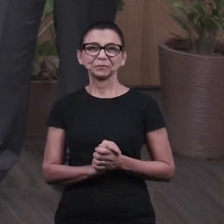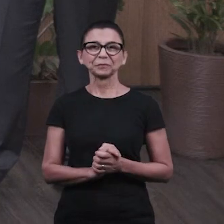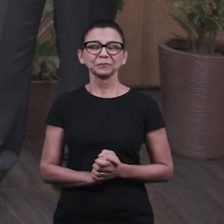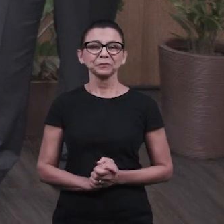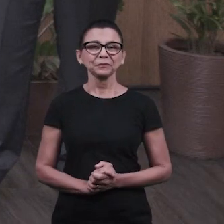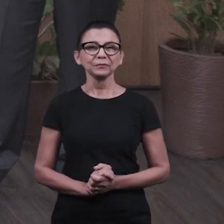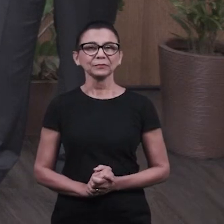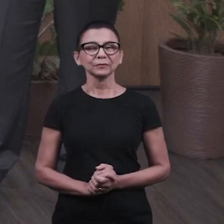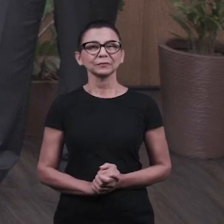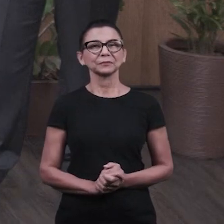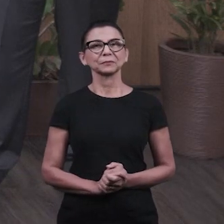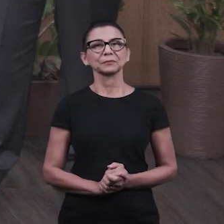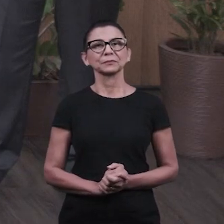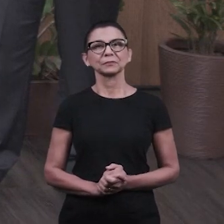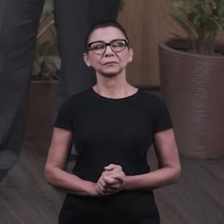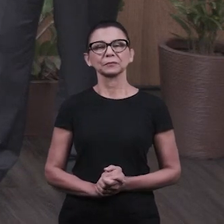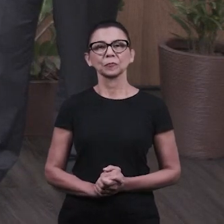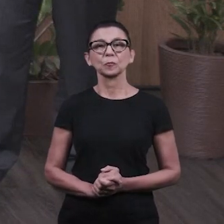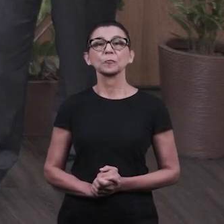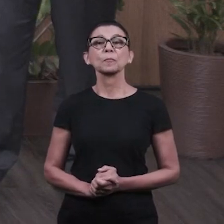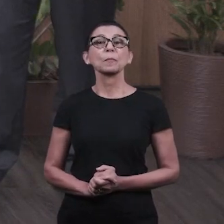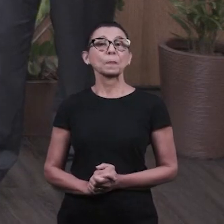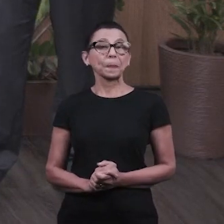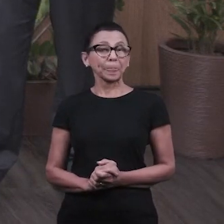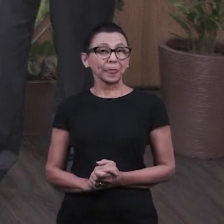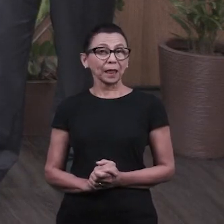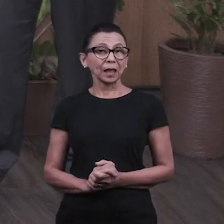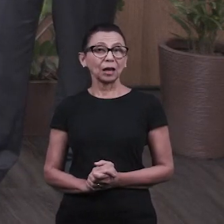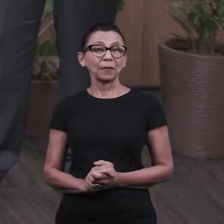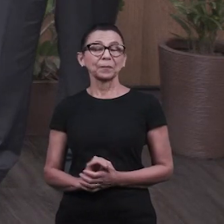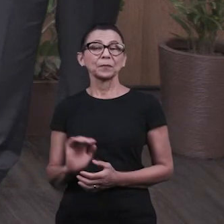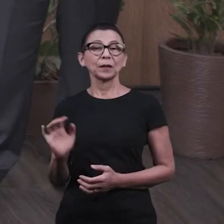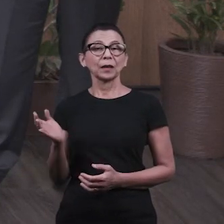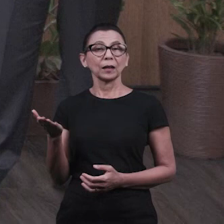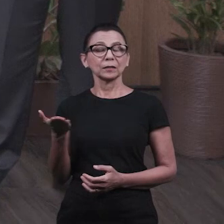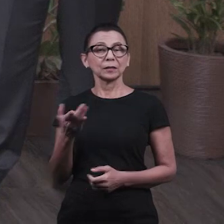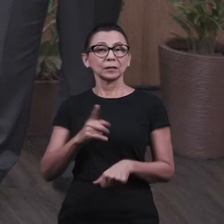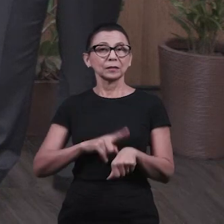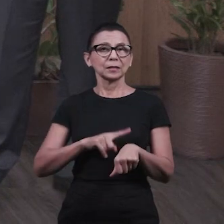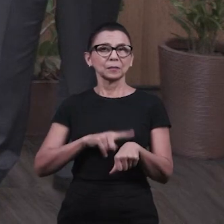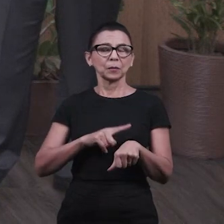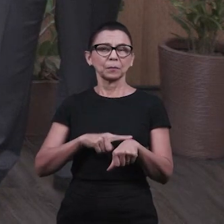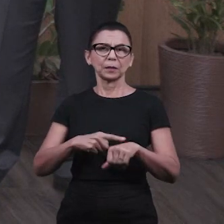Ensuite, j'invite à tous à entendre et participer